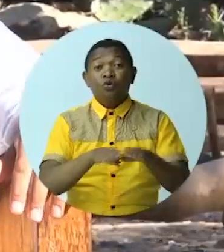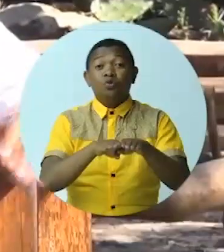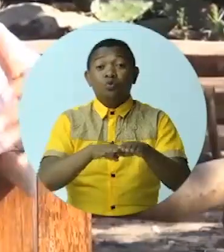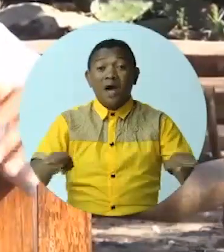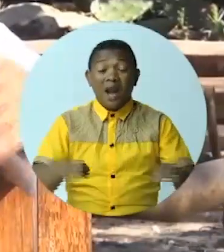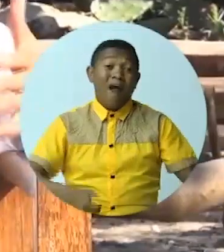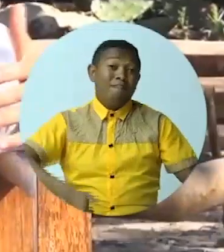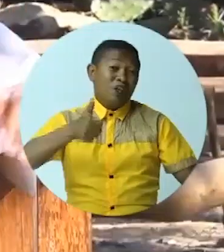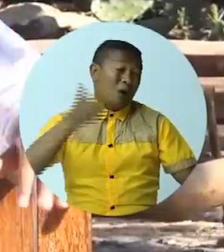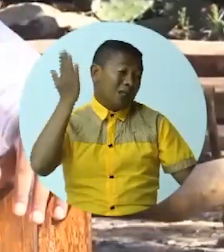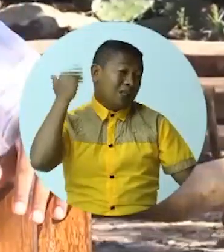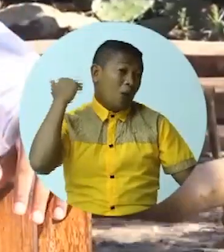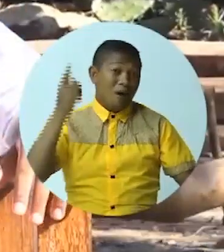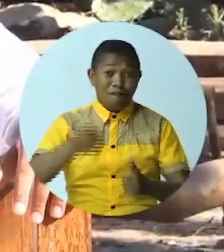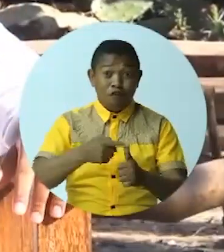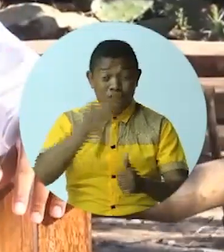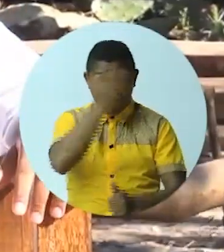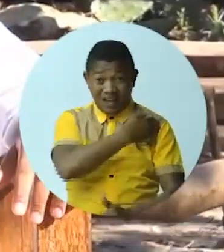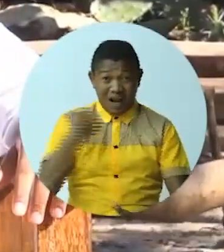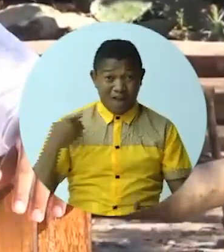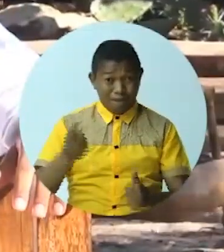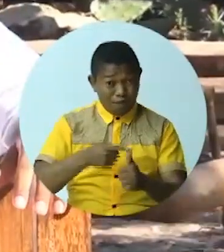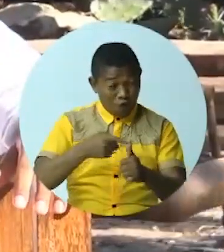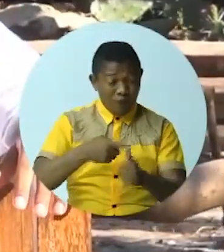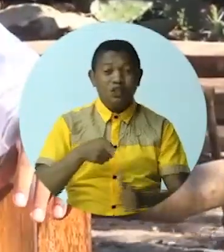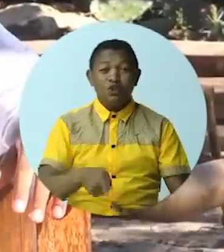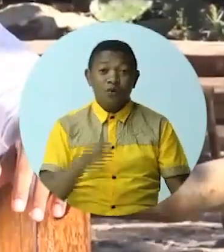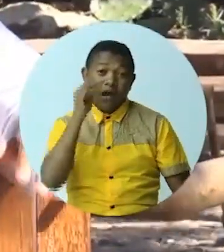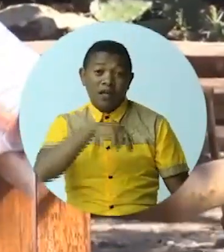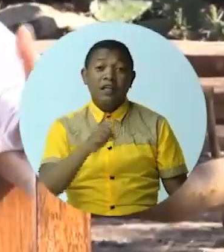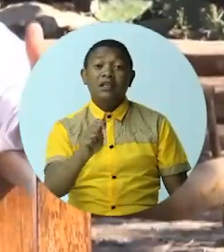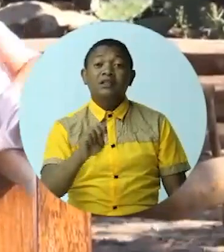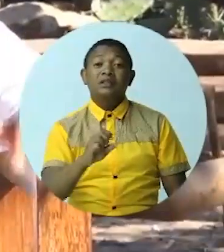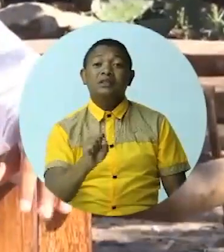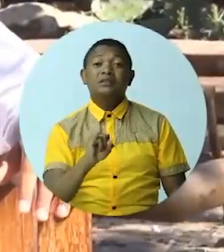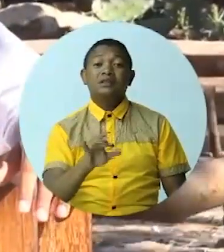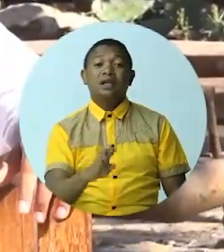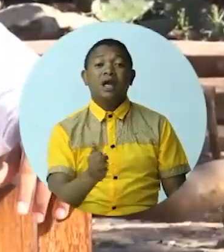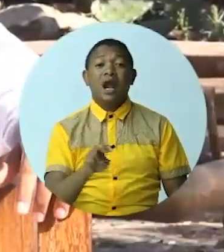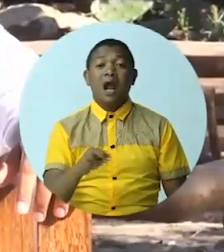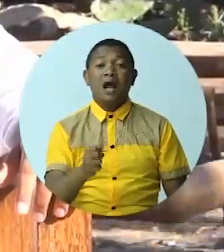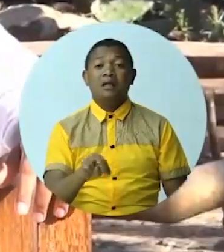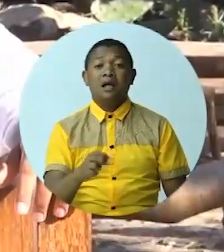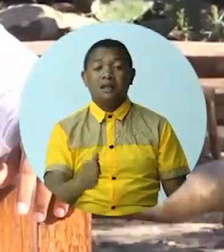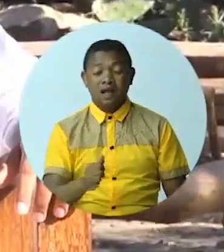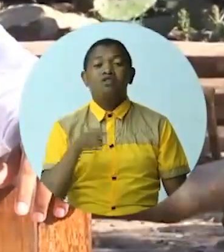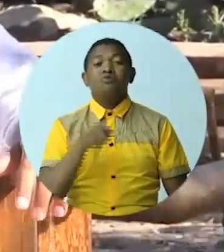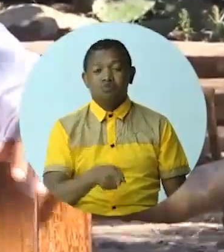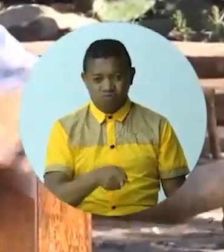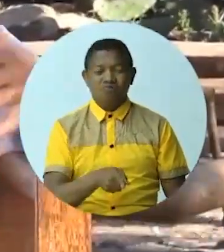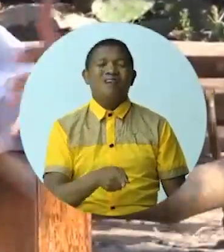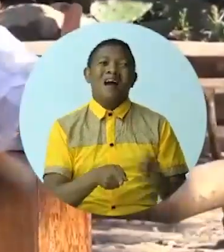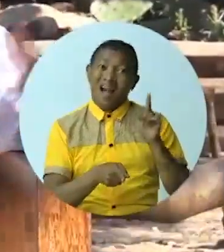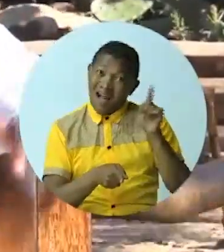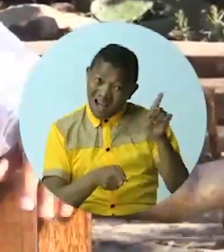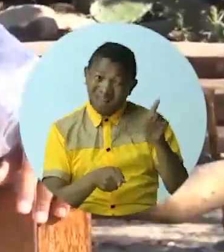no hotsidihako sy andehanako a ary anamarinana an'izay a fahaenimpolo taona ny iverena ny fahaleovantena izay.